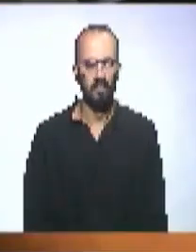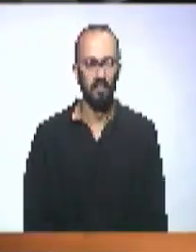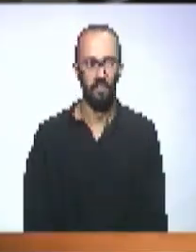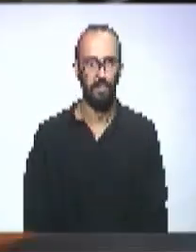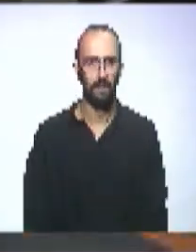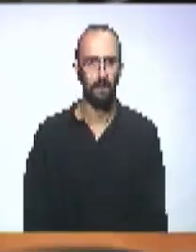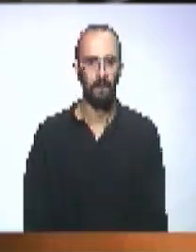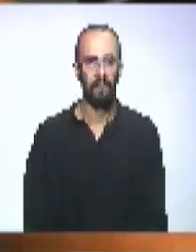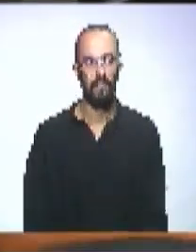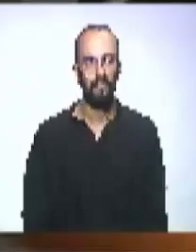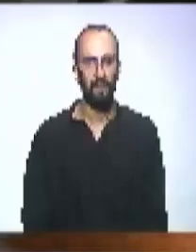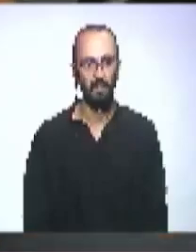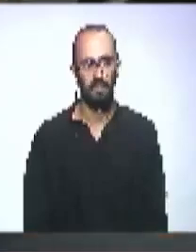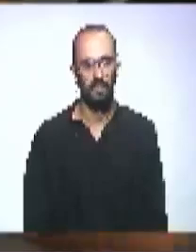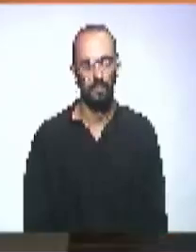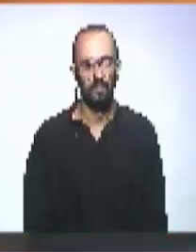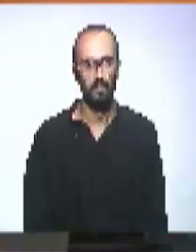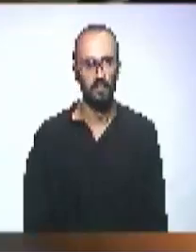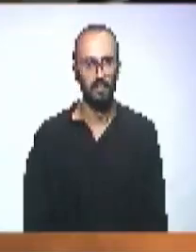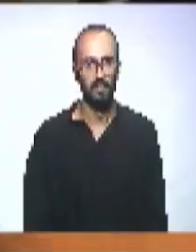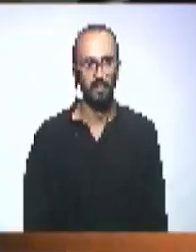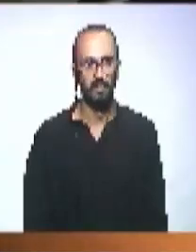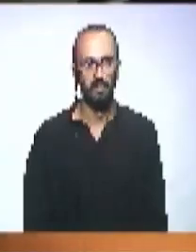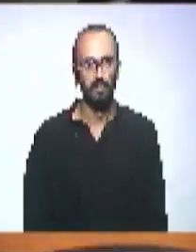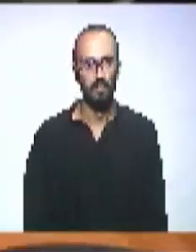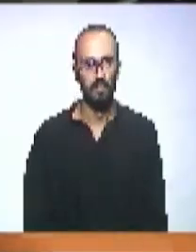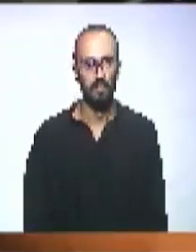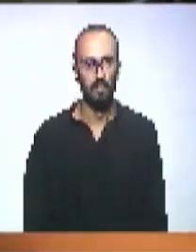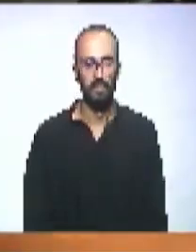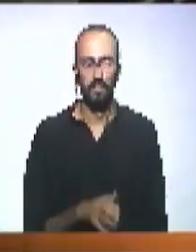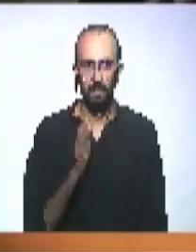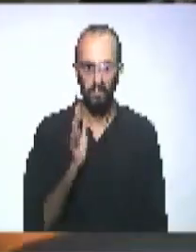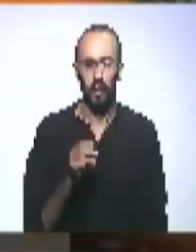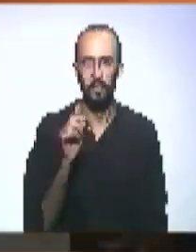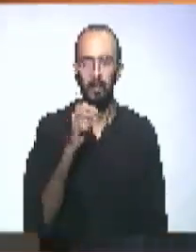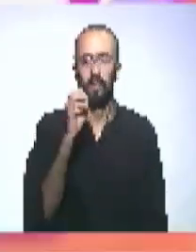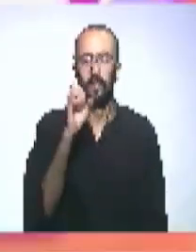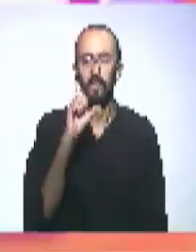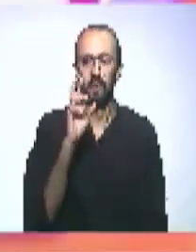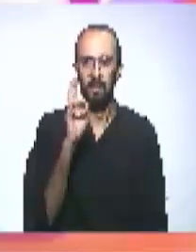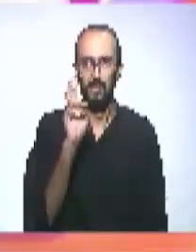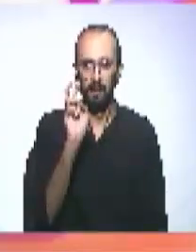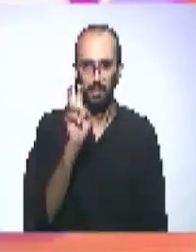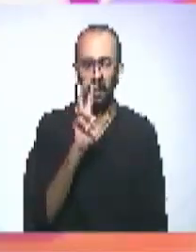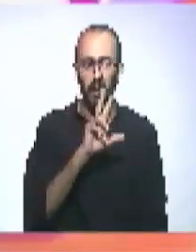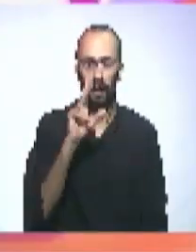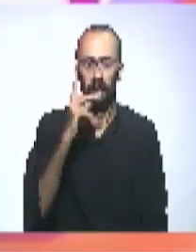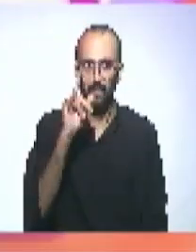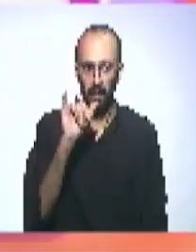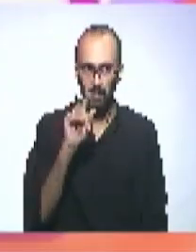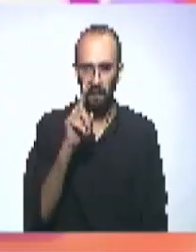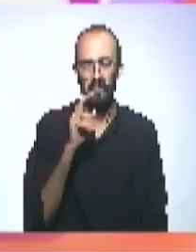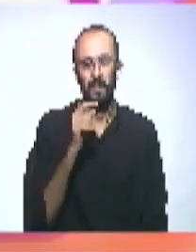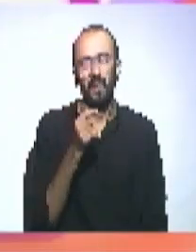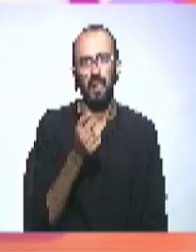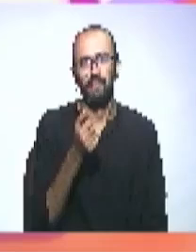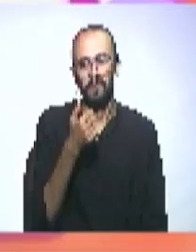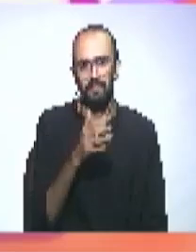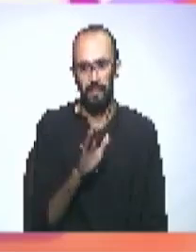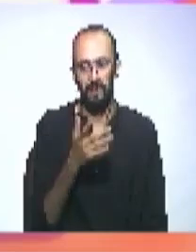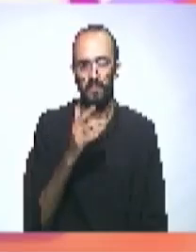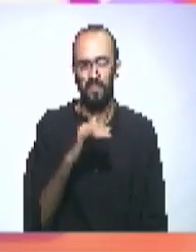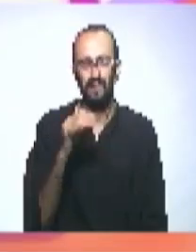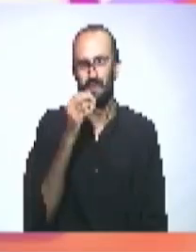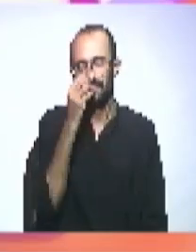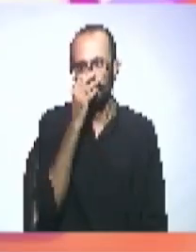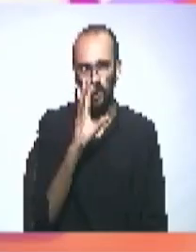ده مهم جدا وبيديني نكهه كويسه جدا. ممكن نحط جوزة الطيب بس انا مش بفضل، انا كاتبها بس انا مش بفضل لان الاولاد مش